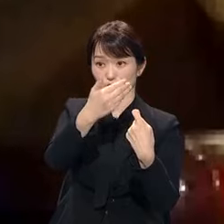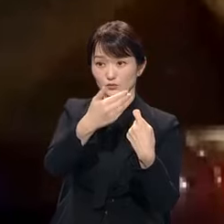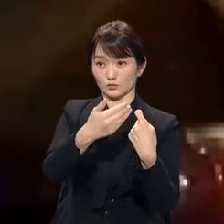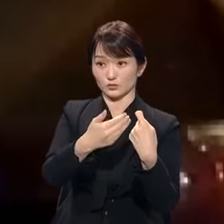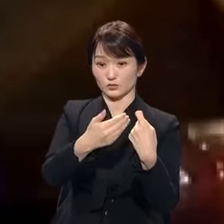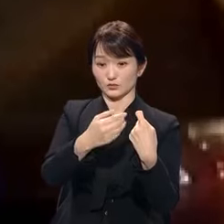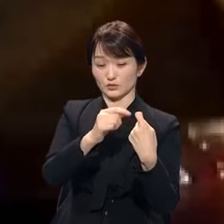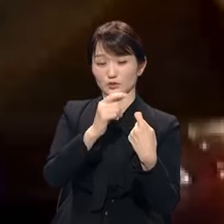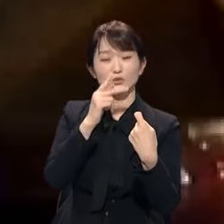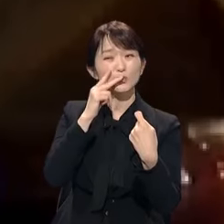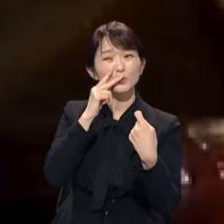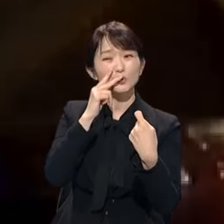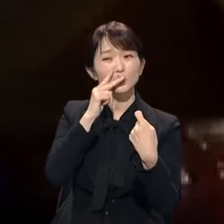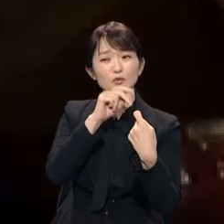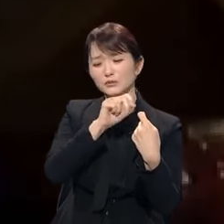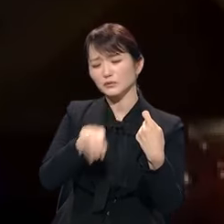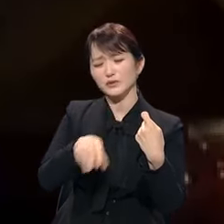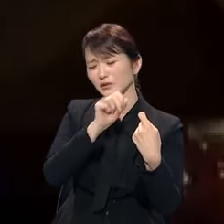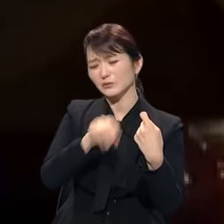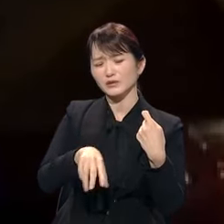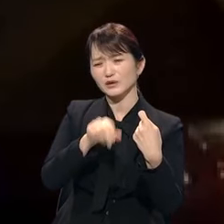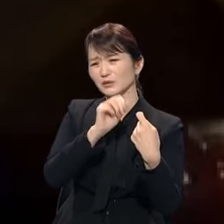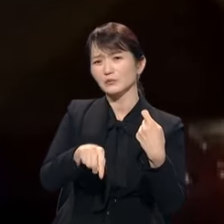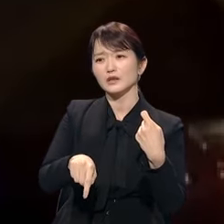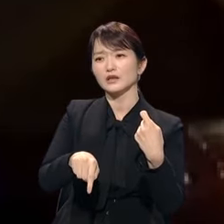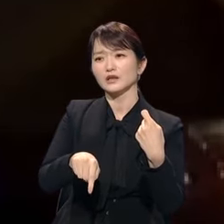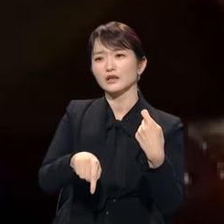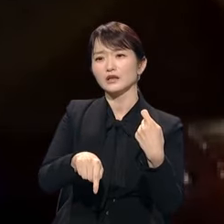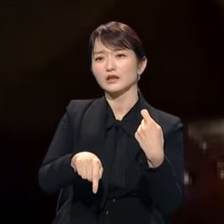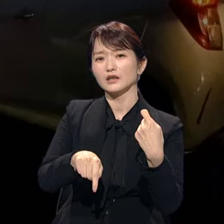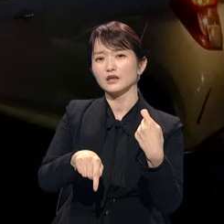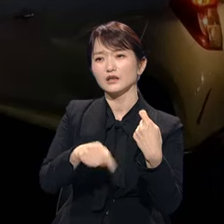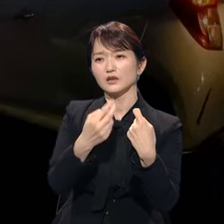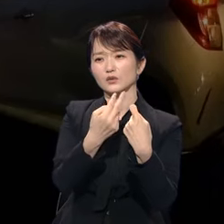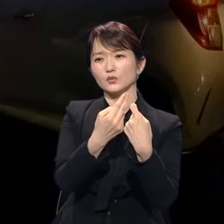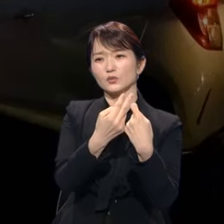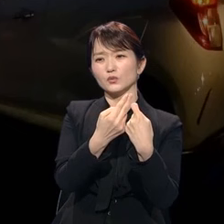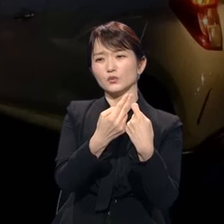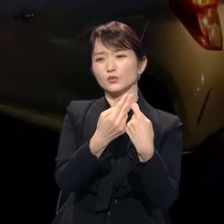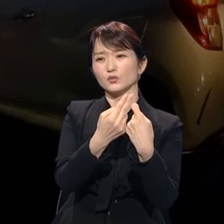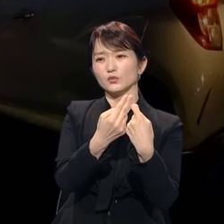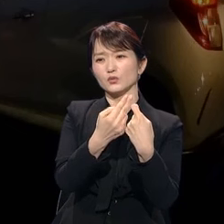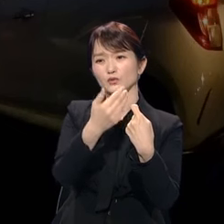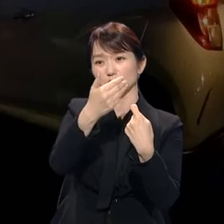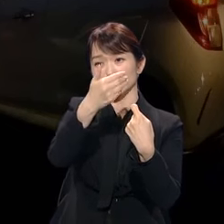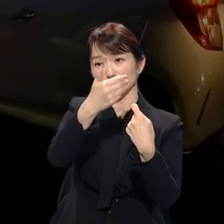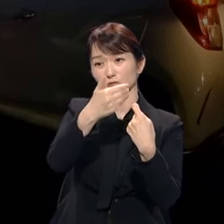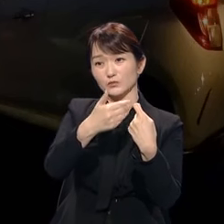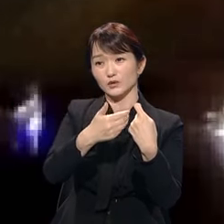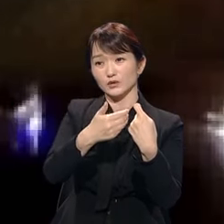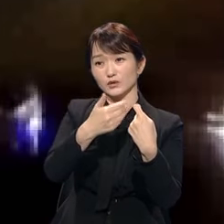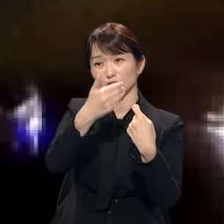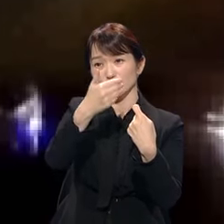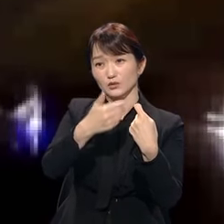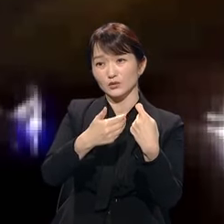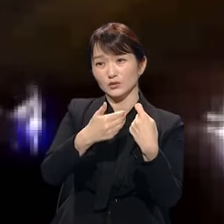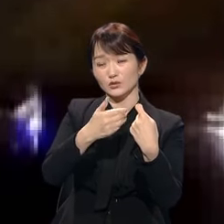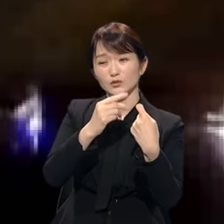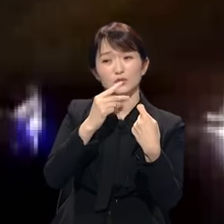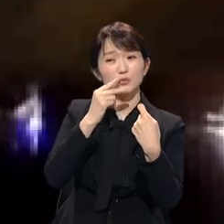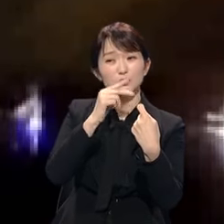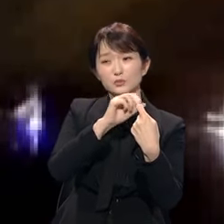밑에 담배꽁초가 수북수북. 아야. 자, 이때 창문 틈으로 또 무언가가 휙.